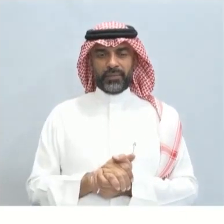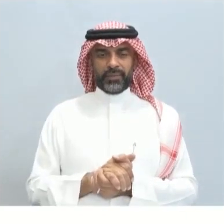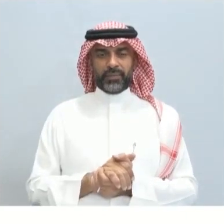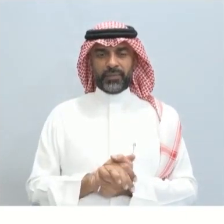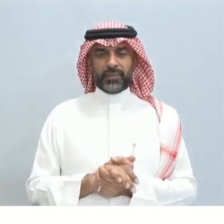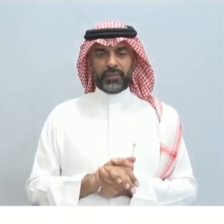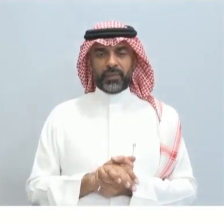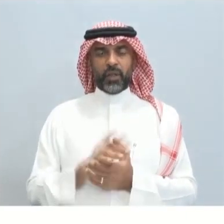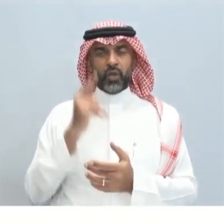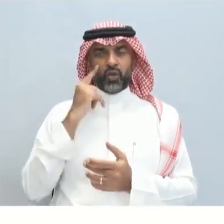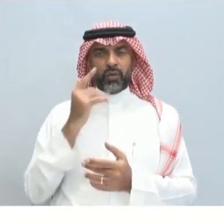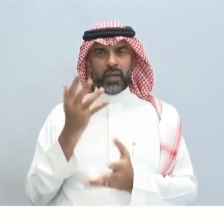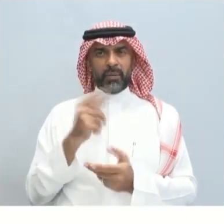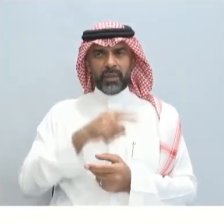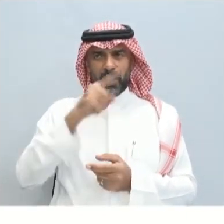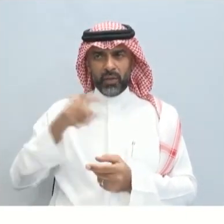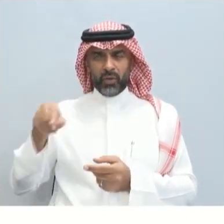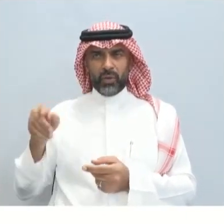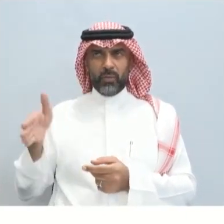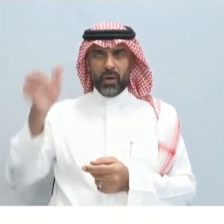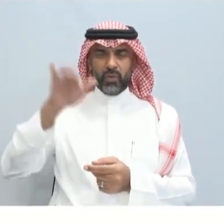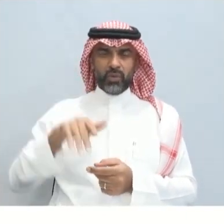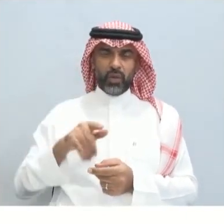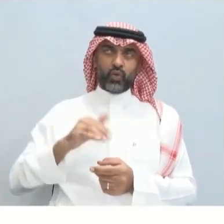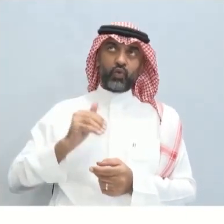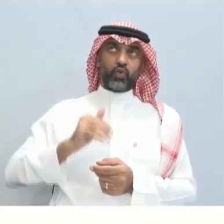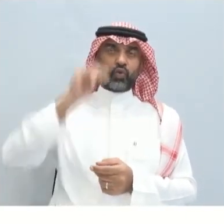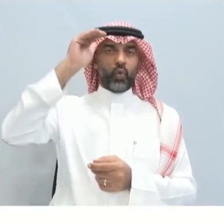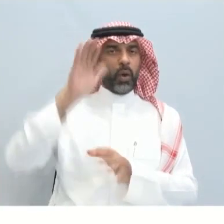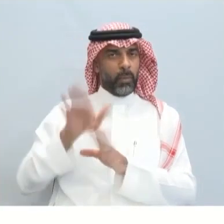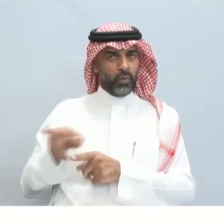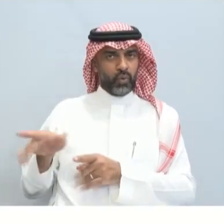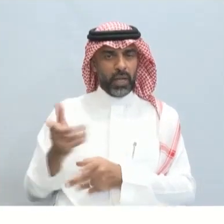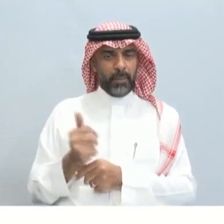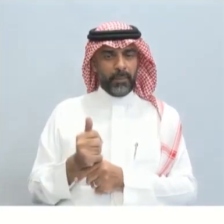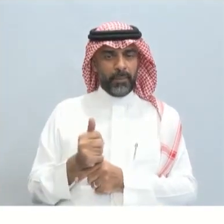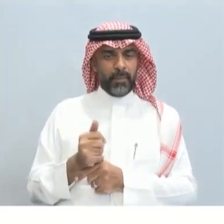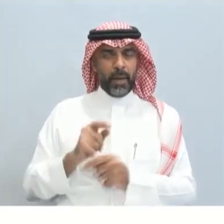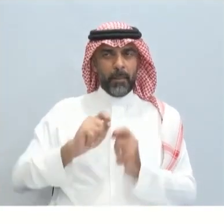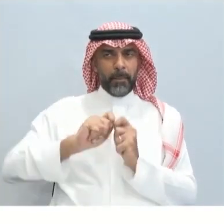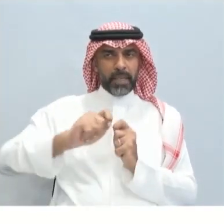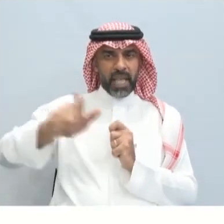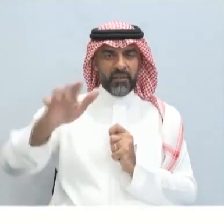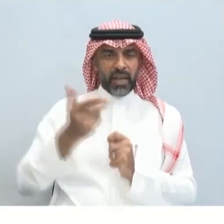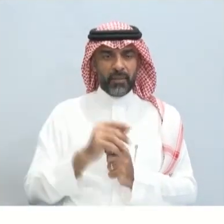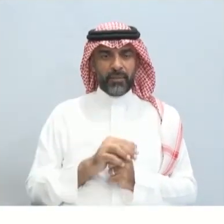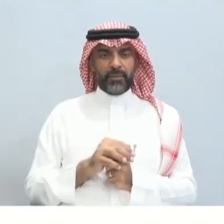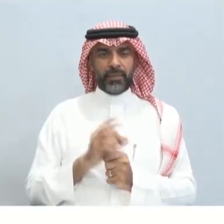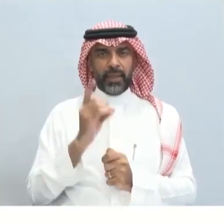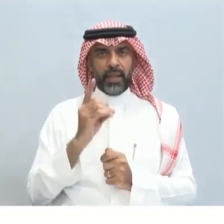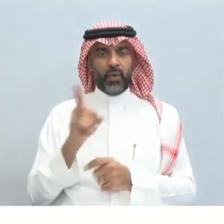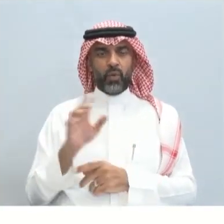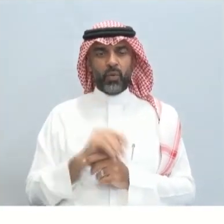موجه ما تردد موجه طولها اذا اعطاني الطول الموجي تقطع مسافه دي